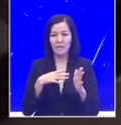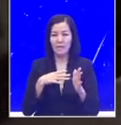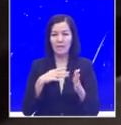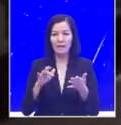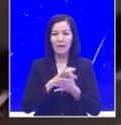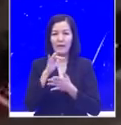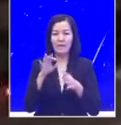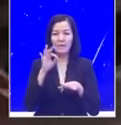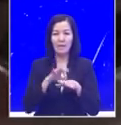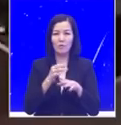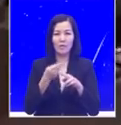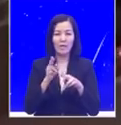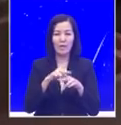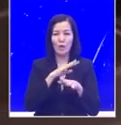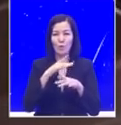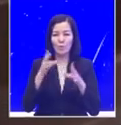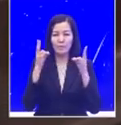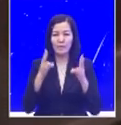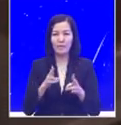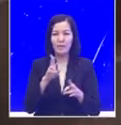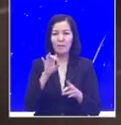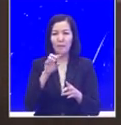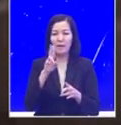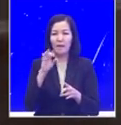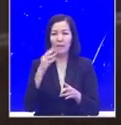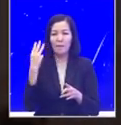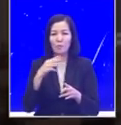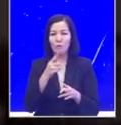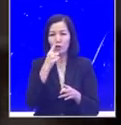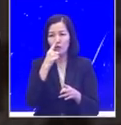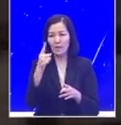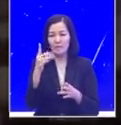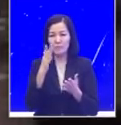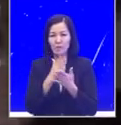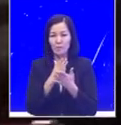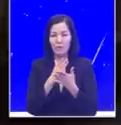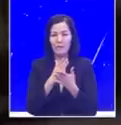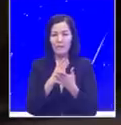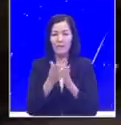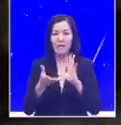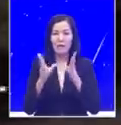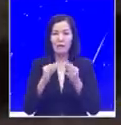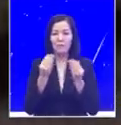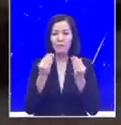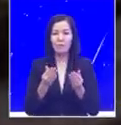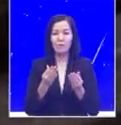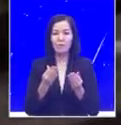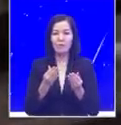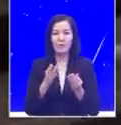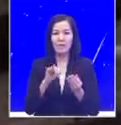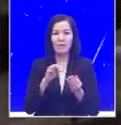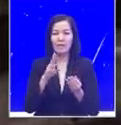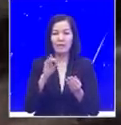болғала індеттен ең көп зардап шеккен Бергамо шаһарынан 30 шақырым жерде орналасқан. Жалпы бүгінде Италия